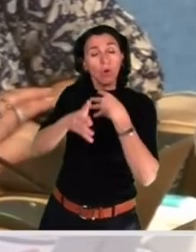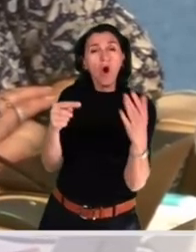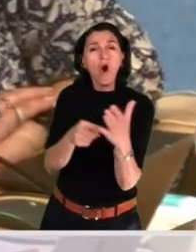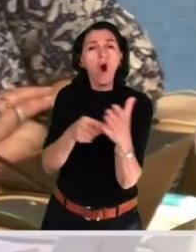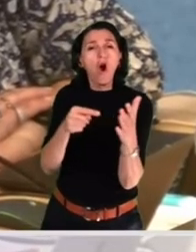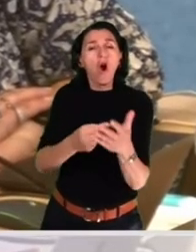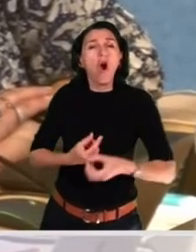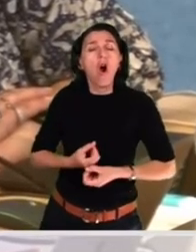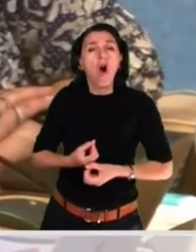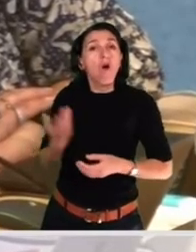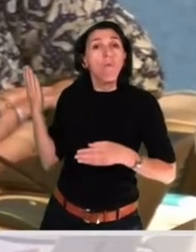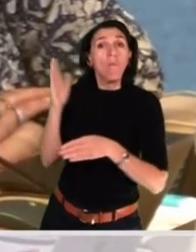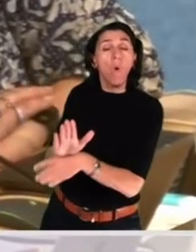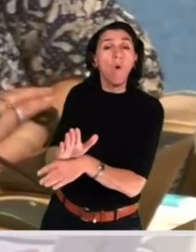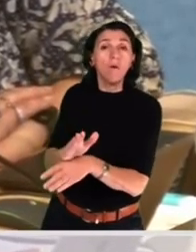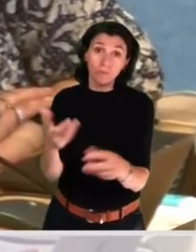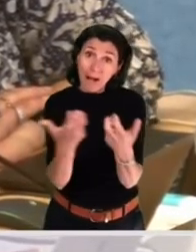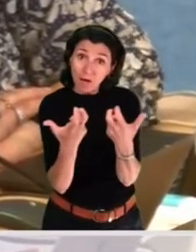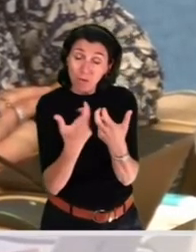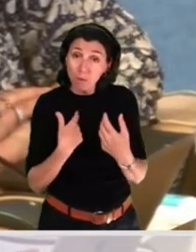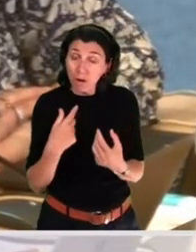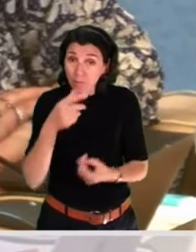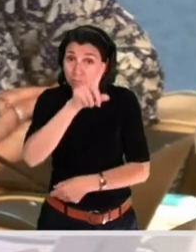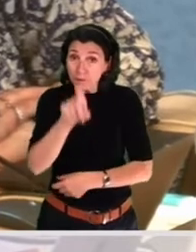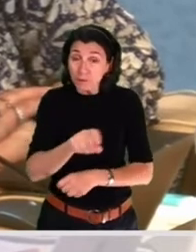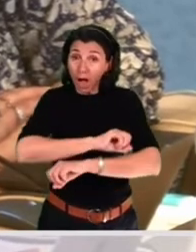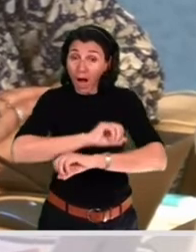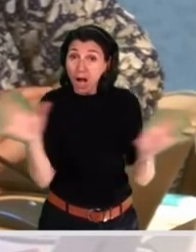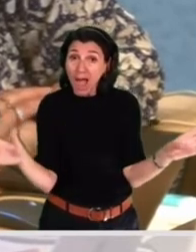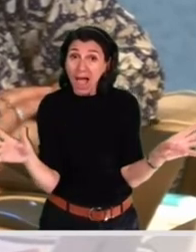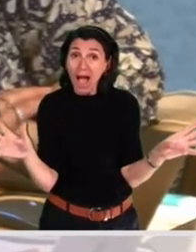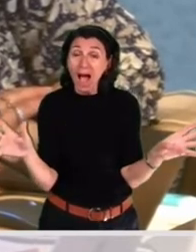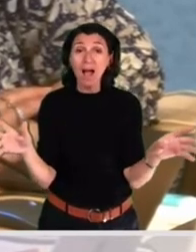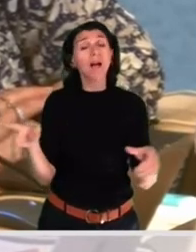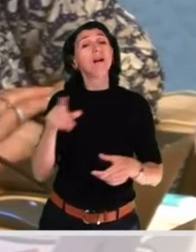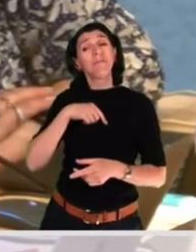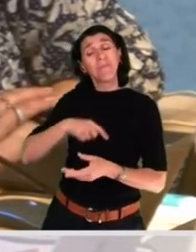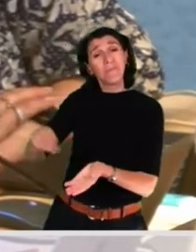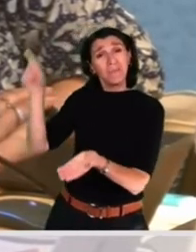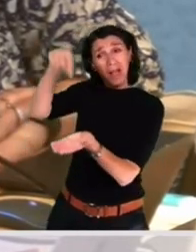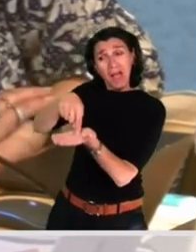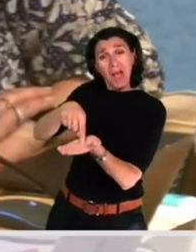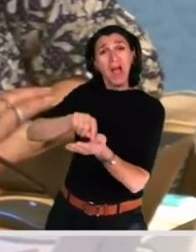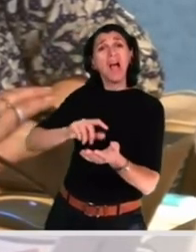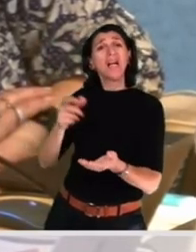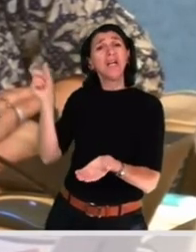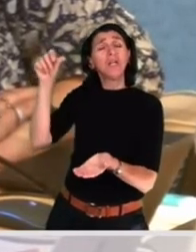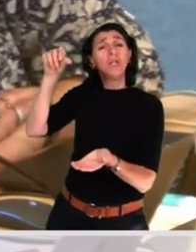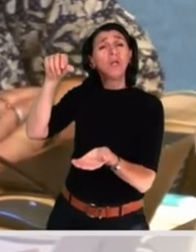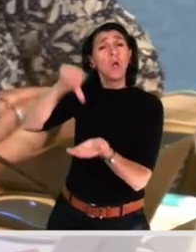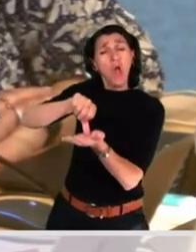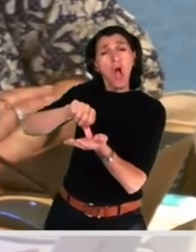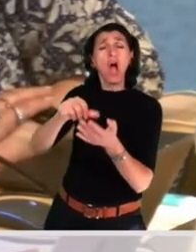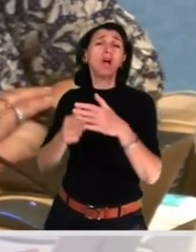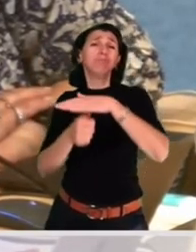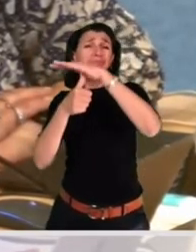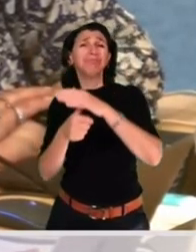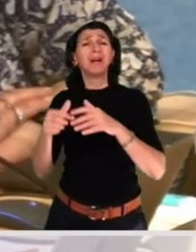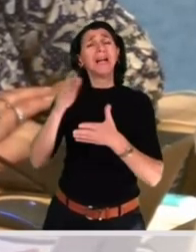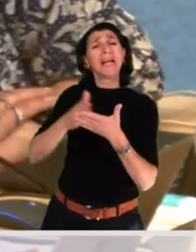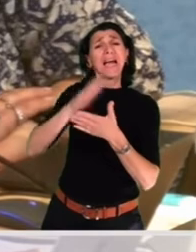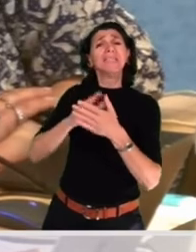allez-vous nous dire, par exemple, combien coûte la totalité de cette opération rachat du siège du Crédit Agricole